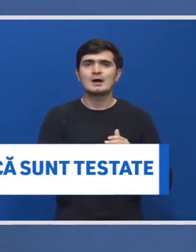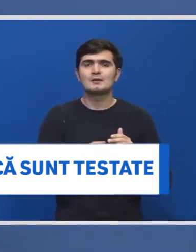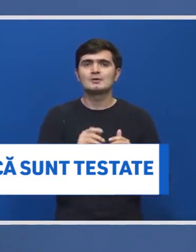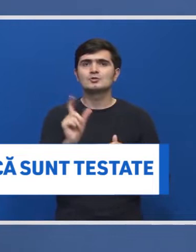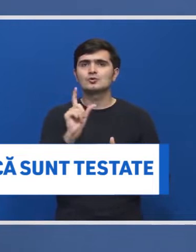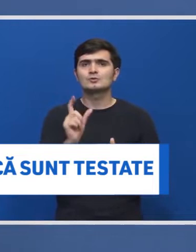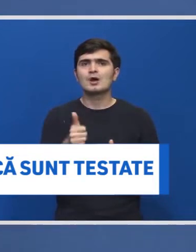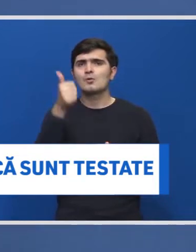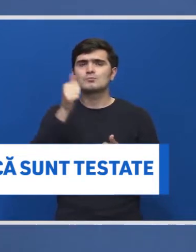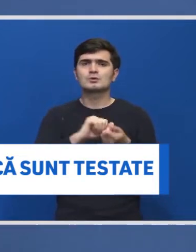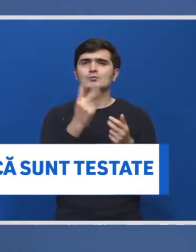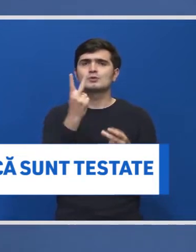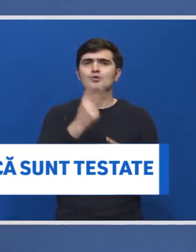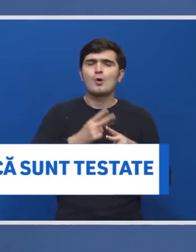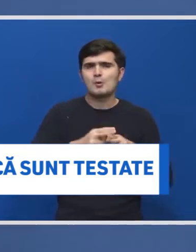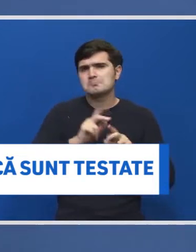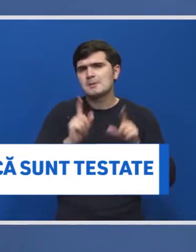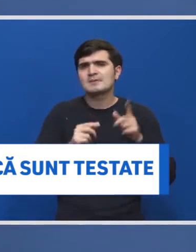doza unică sau cu cele două doze.